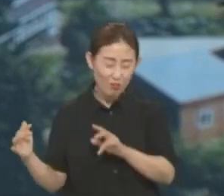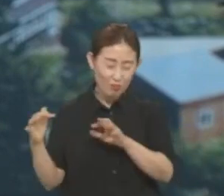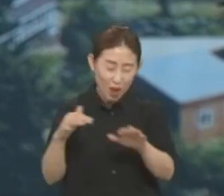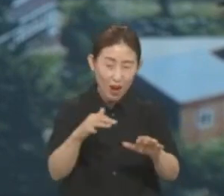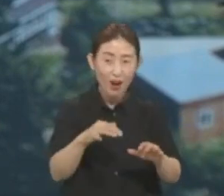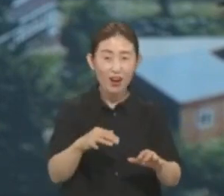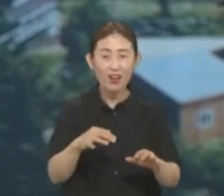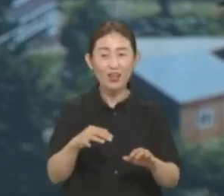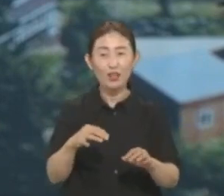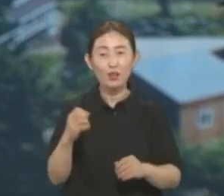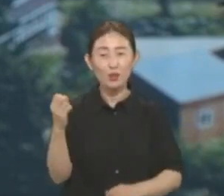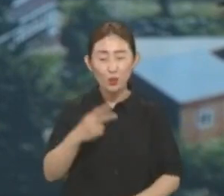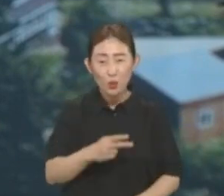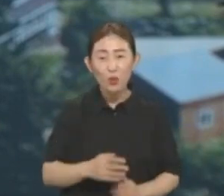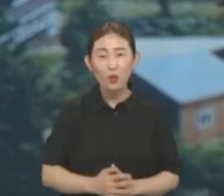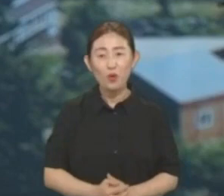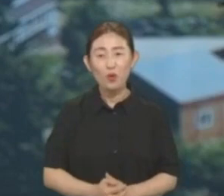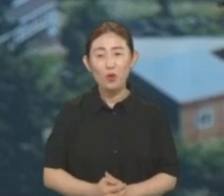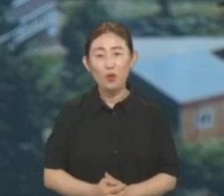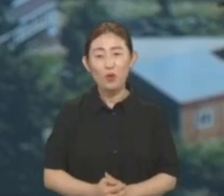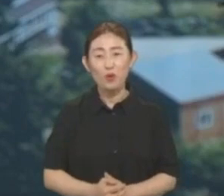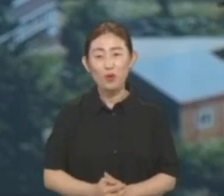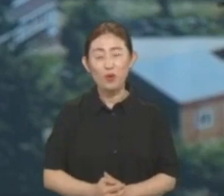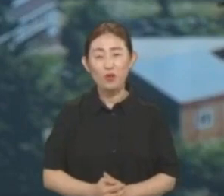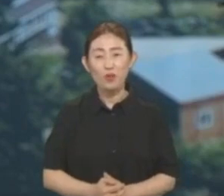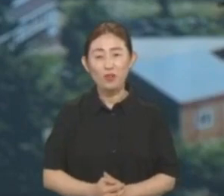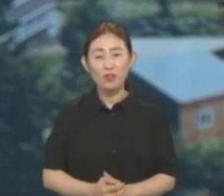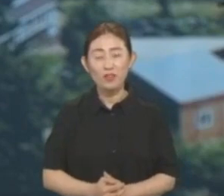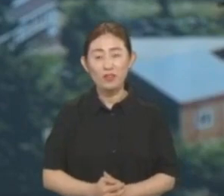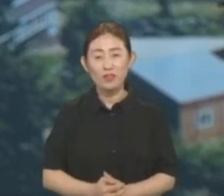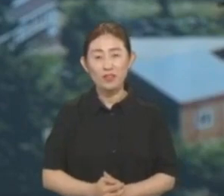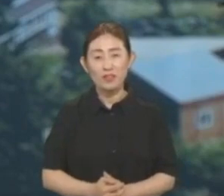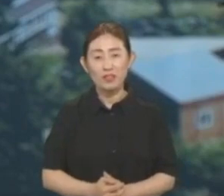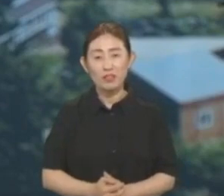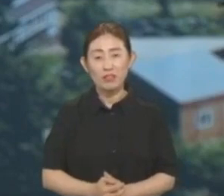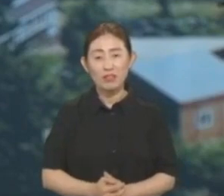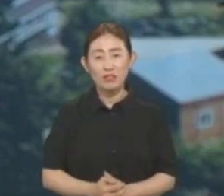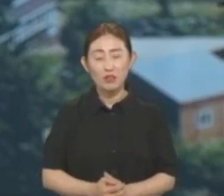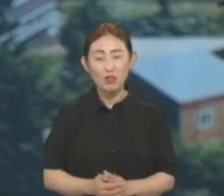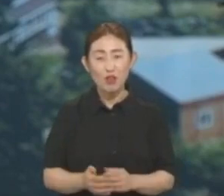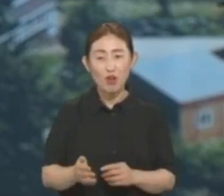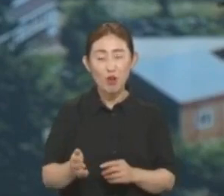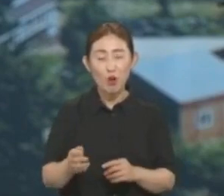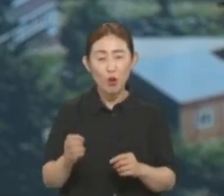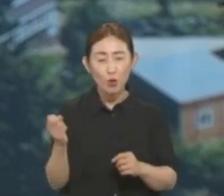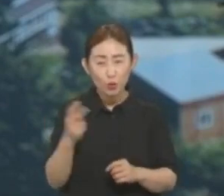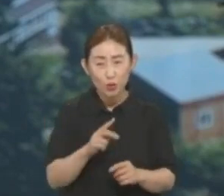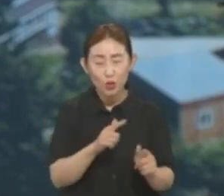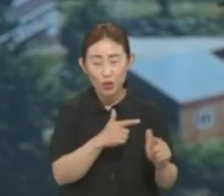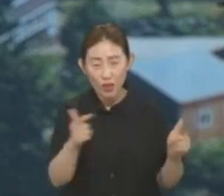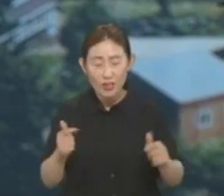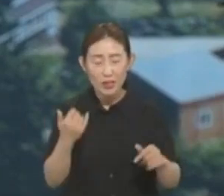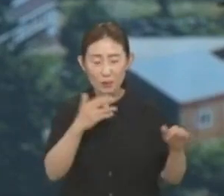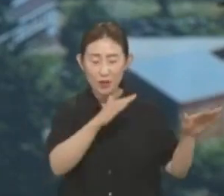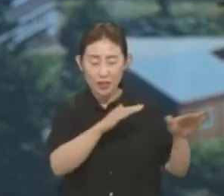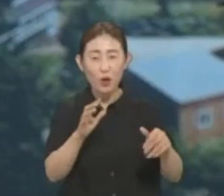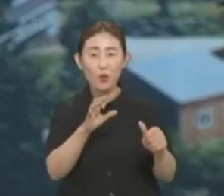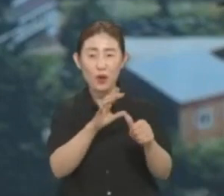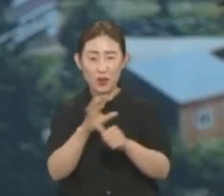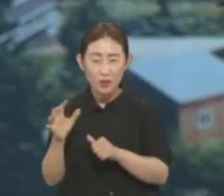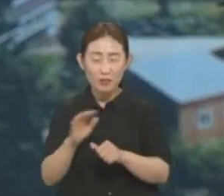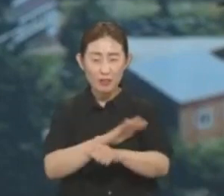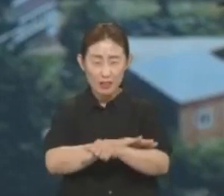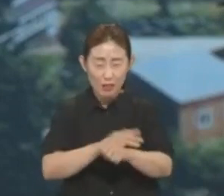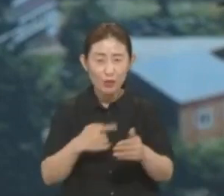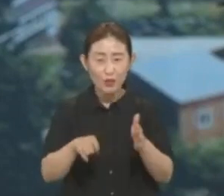또 국토의 영토의 시대적 지배도 가능하고 어업의 전진기로서 활용할 수 있도록 준비를